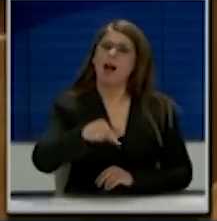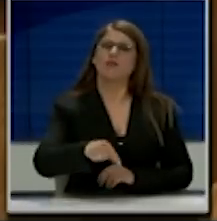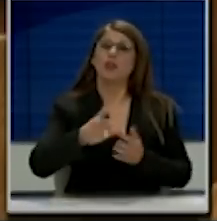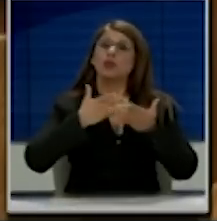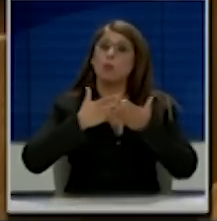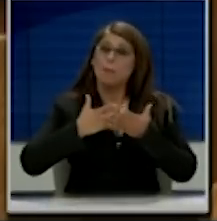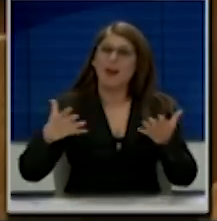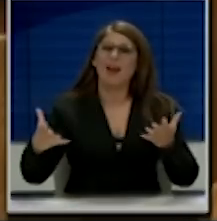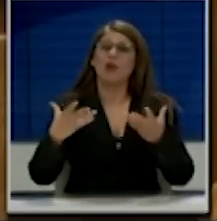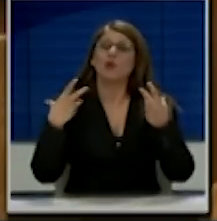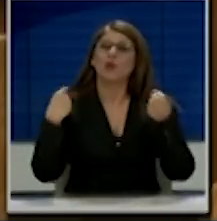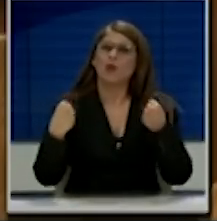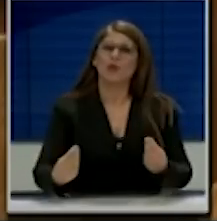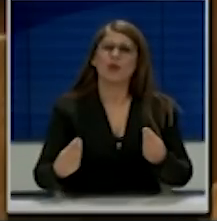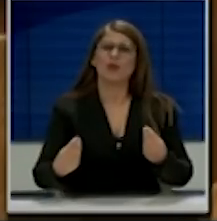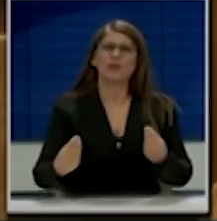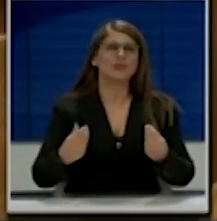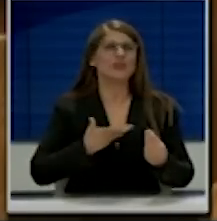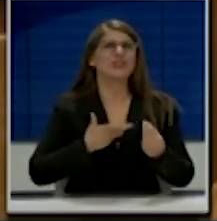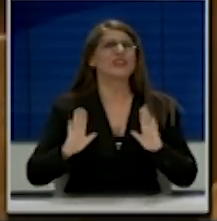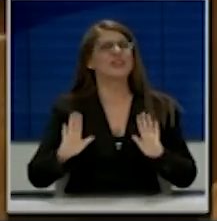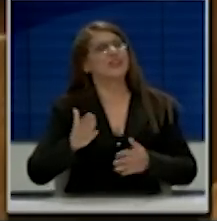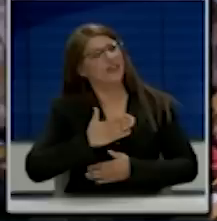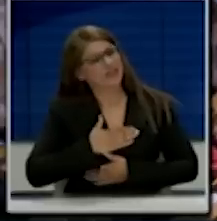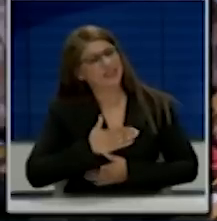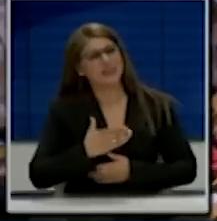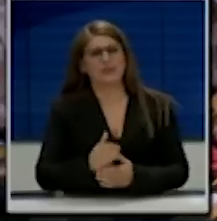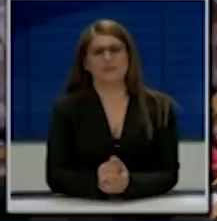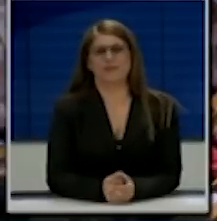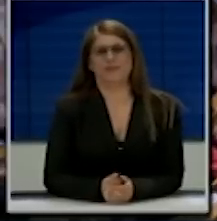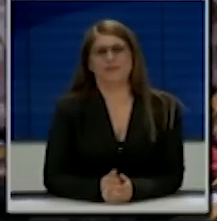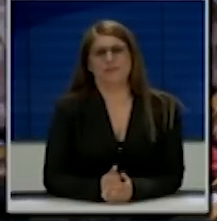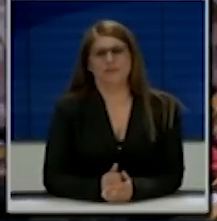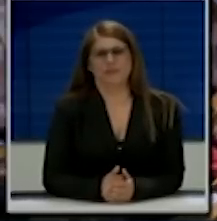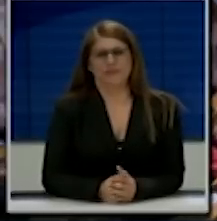μεγάλο, το ωραίο, το συγκλονιστικό. Σας ευχαριστώ.